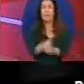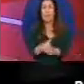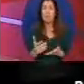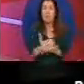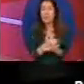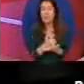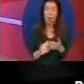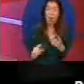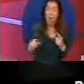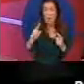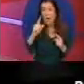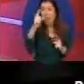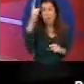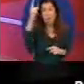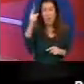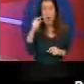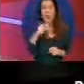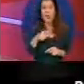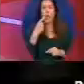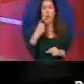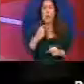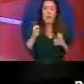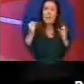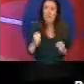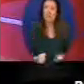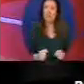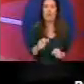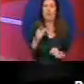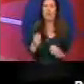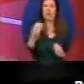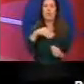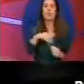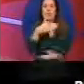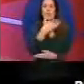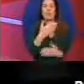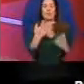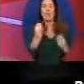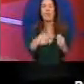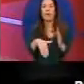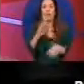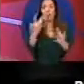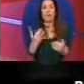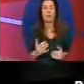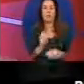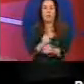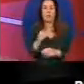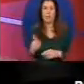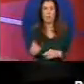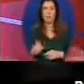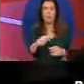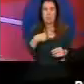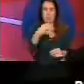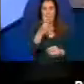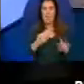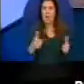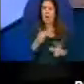בוודאות, וזה יש על זה מפתח מדעי שפיתחתם, יוסיף למדינה הרבה יותר ממה שהוא יעלה לה. אז למה לא לוקחים ושמים עוד 500 חוקרים,